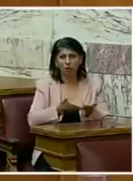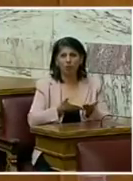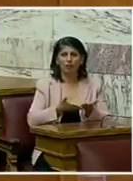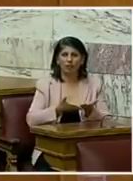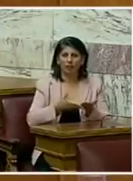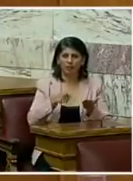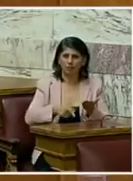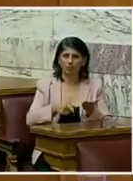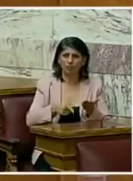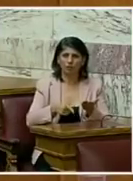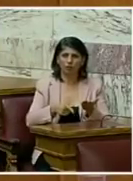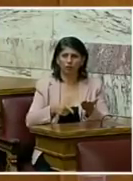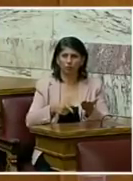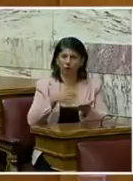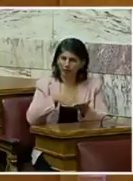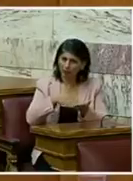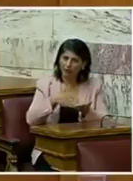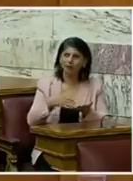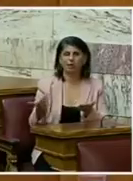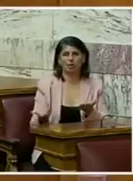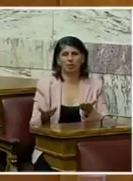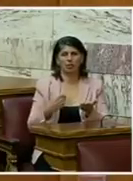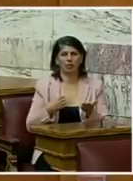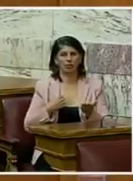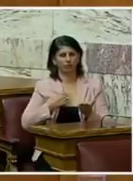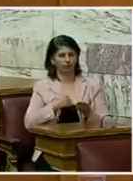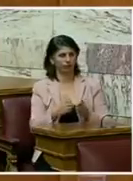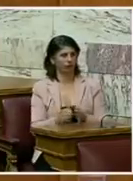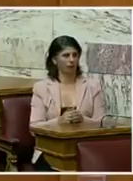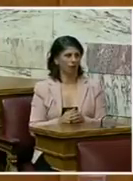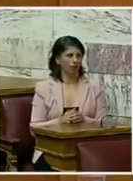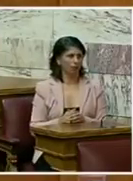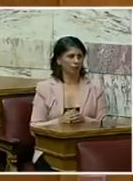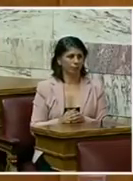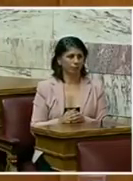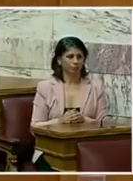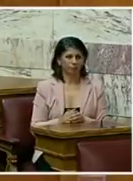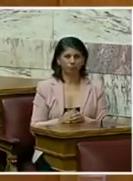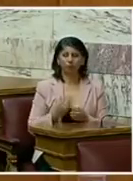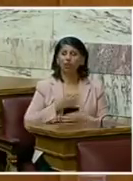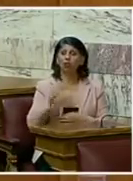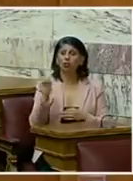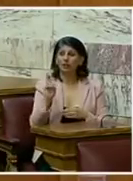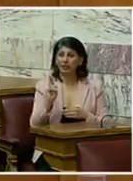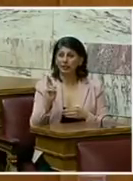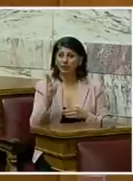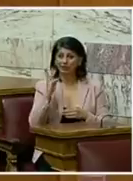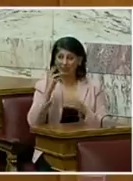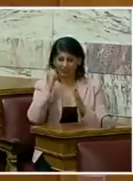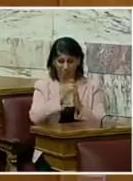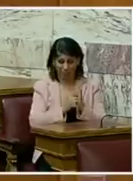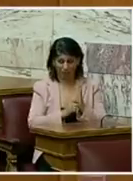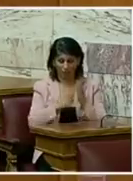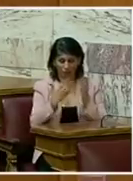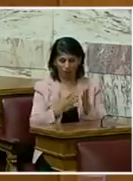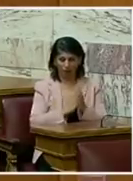στην τακτική ποινική δικαιοσύνη. Ας πάμε και σε ένα τρίτο συνωμότη. Τον κύριο Ρακετζή. Με τρεις εκθέσεις του. Το 10, το 11,